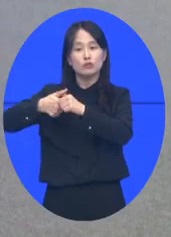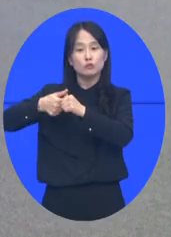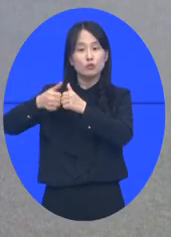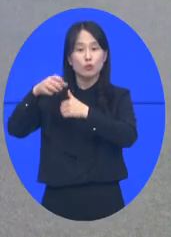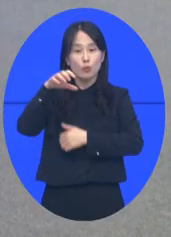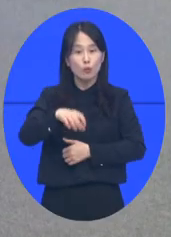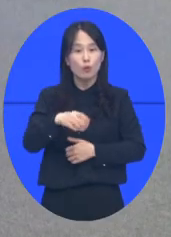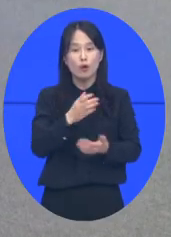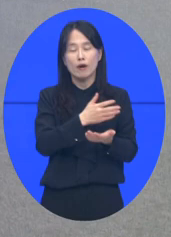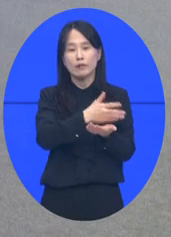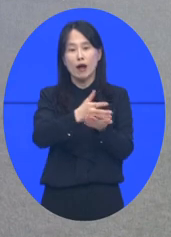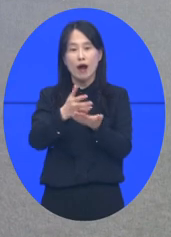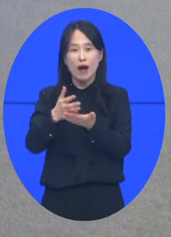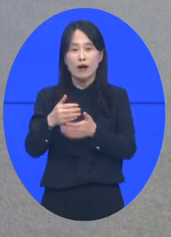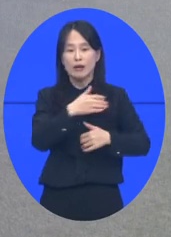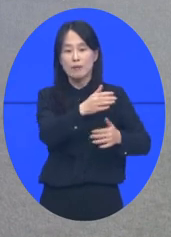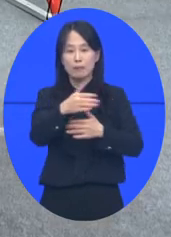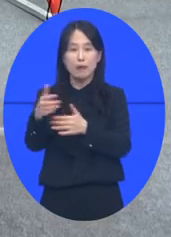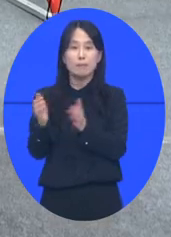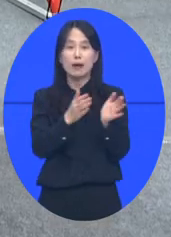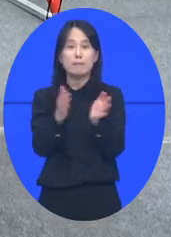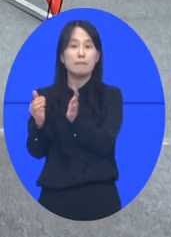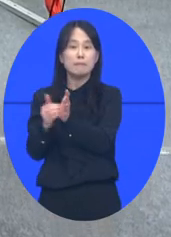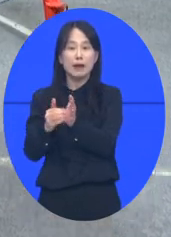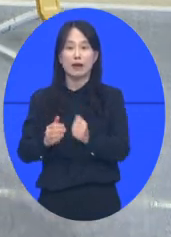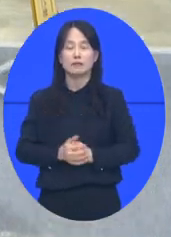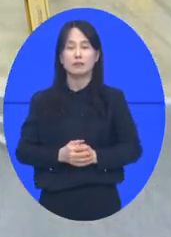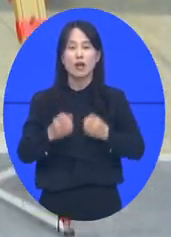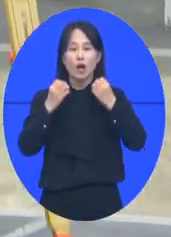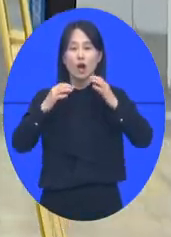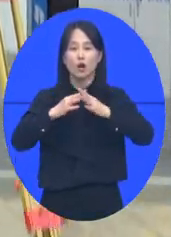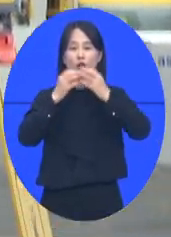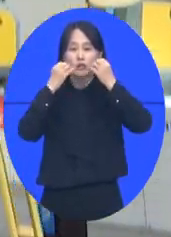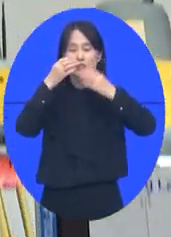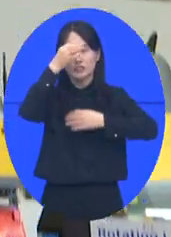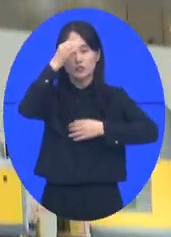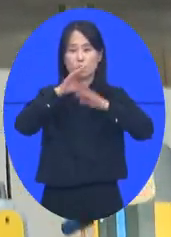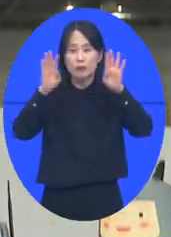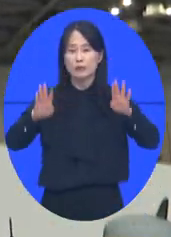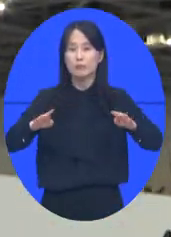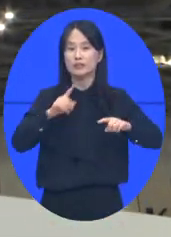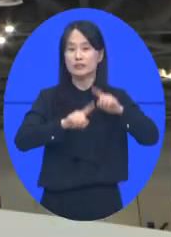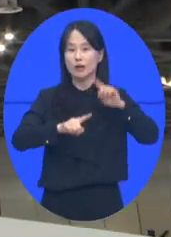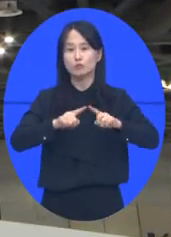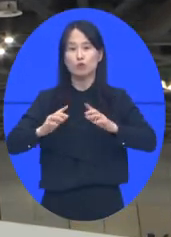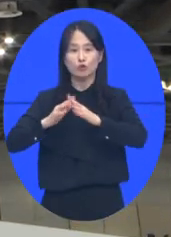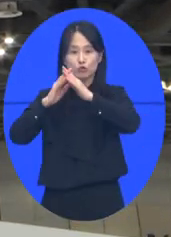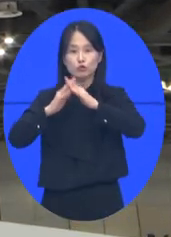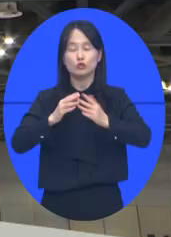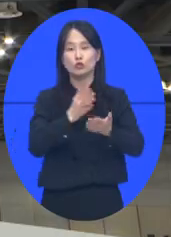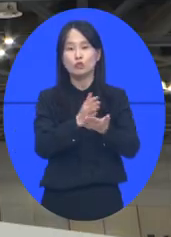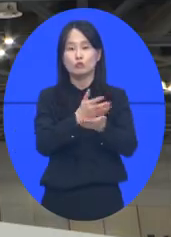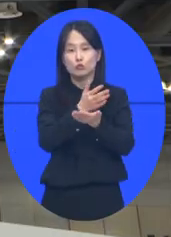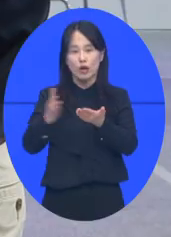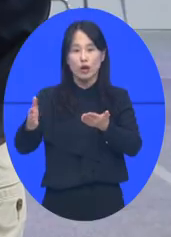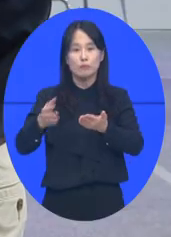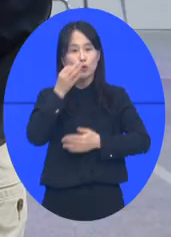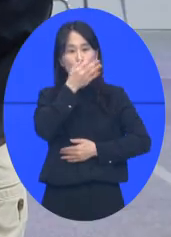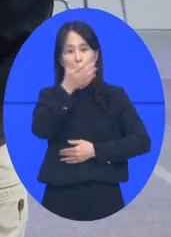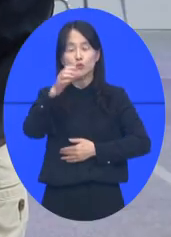등 다양한 부스가 준비됐습니다. 건설신기술 박람회에서는 토목 건축 등 분야별로 전시 공간을